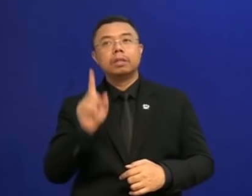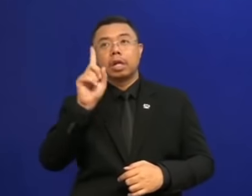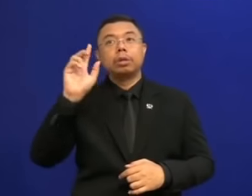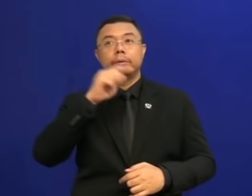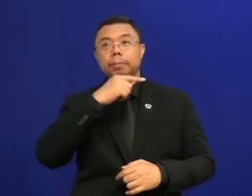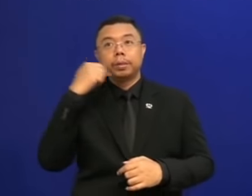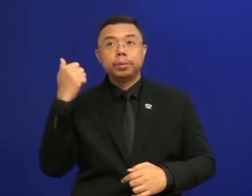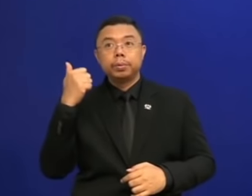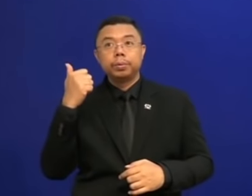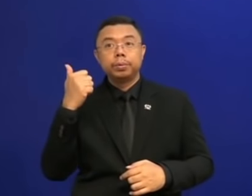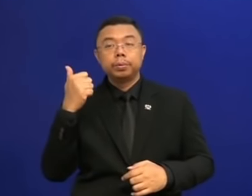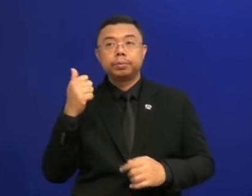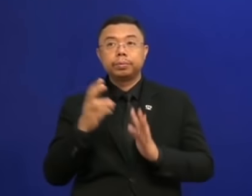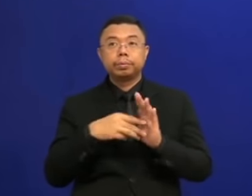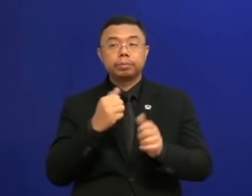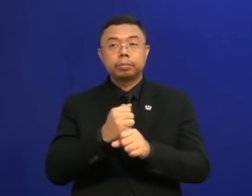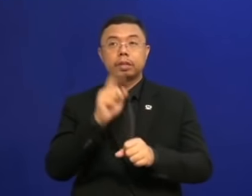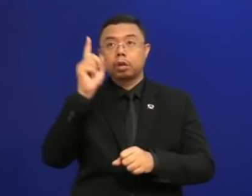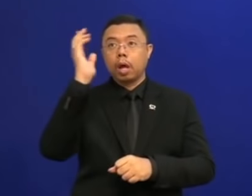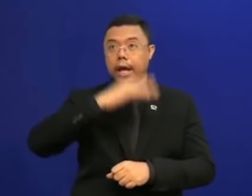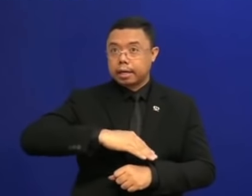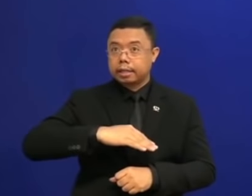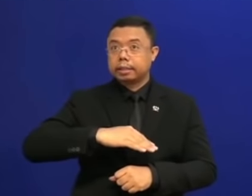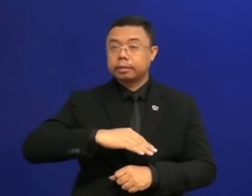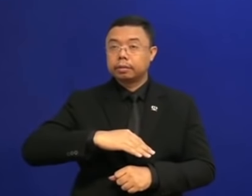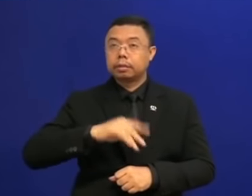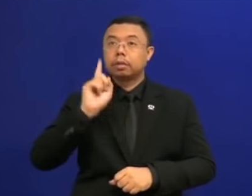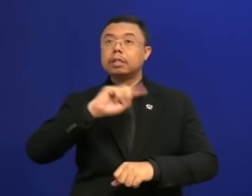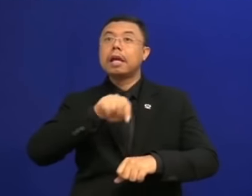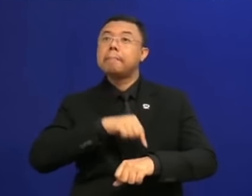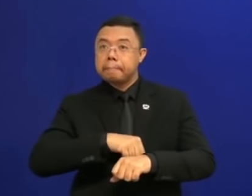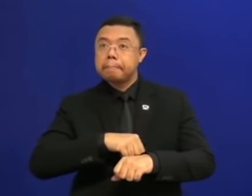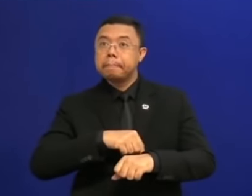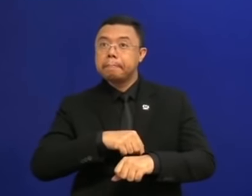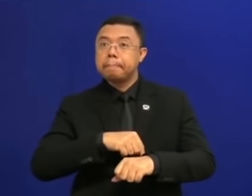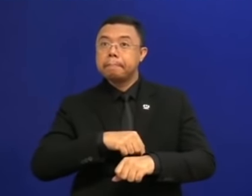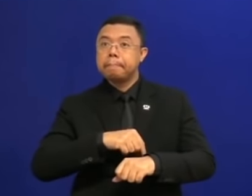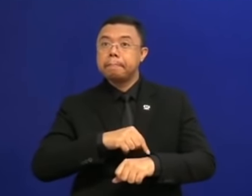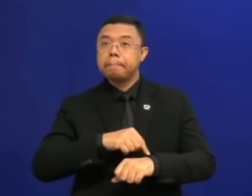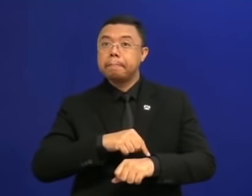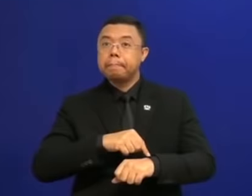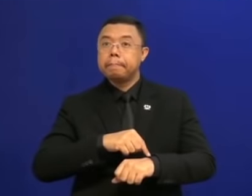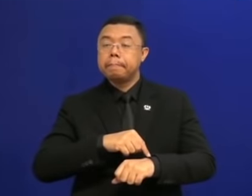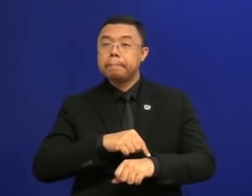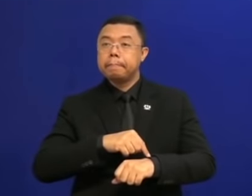1 minggu, 1 hari, 1 jam.